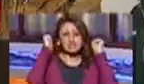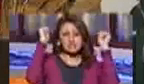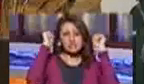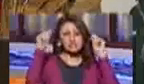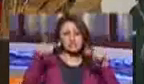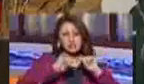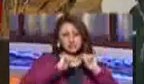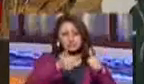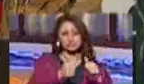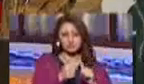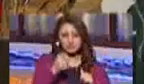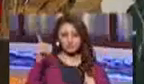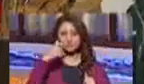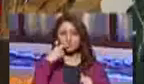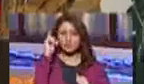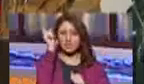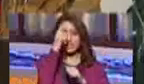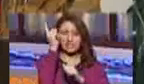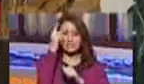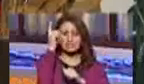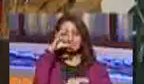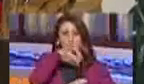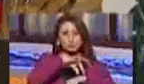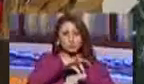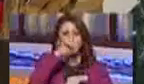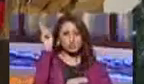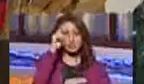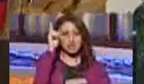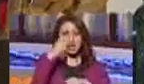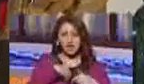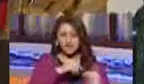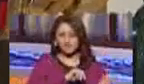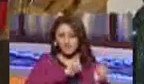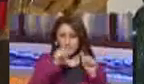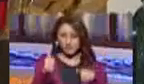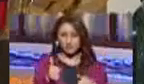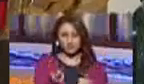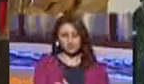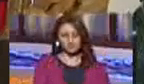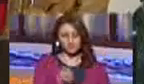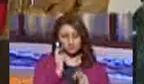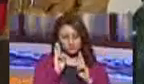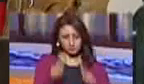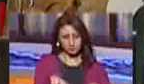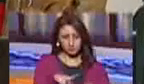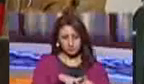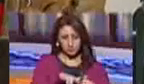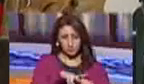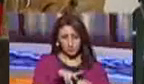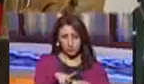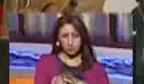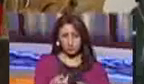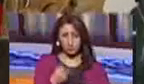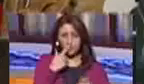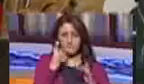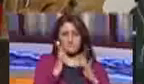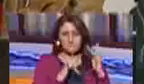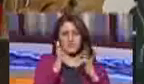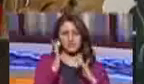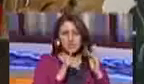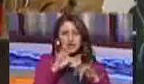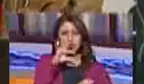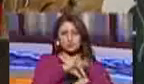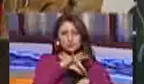جوه الاسعاف وجوه المستشفى لا منزلين ولا مطلعين ولا رضيت مستشفى المطريه